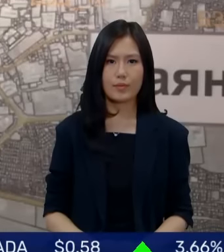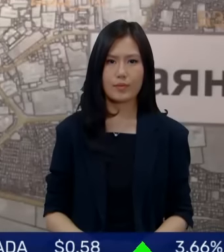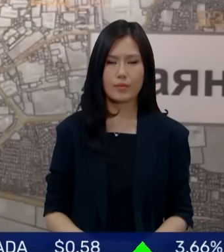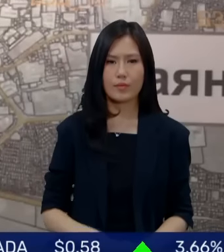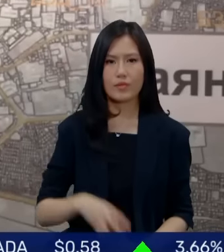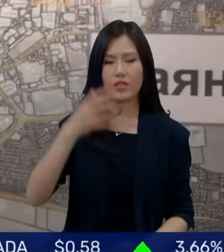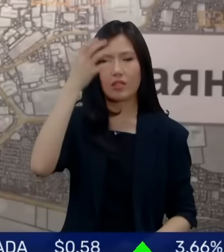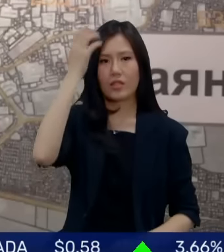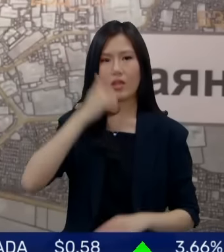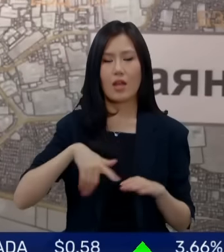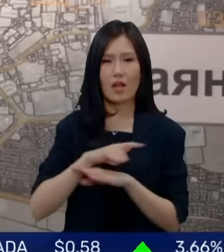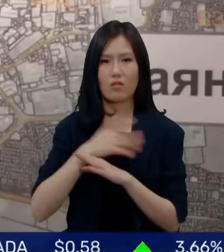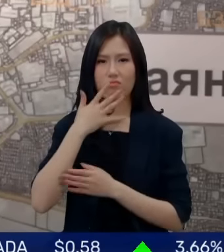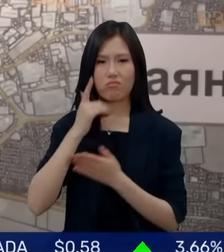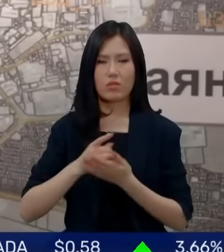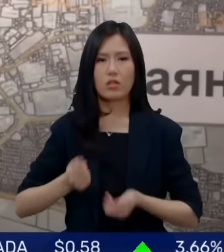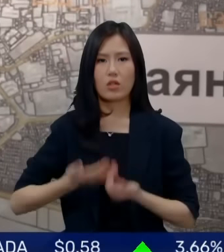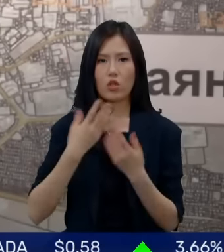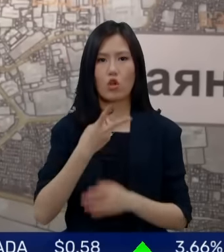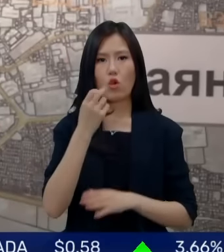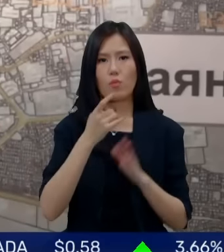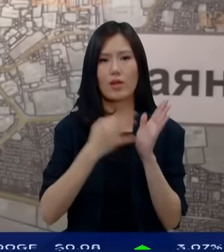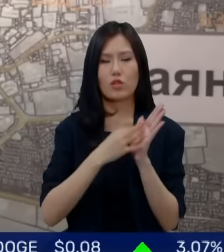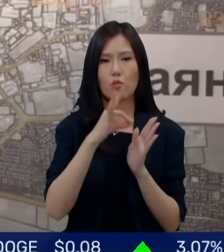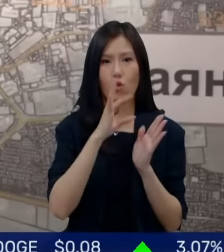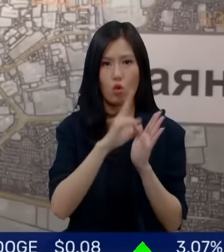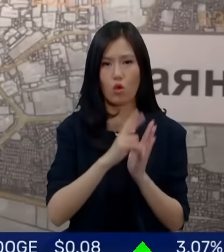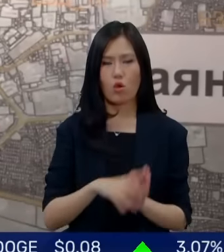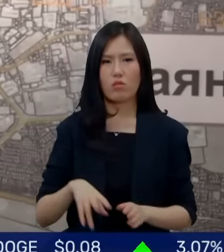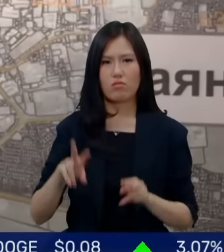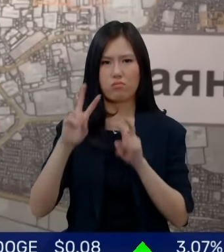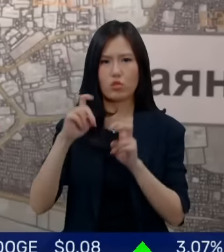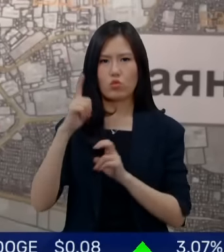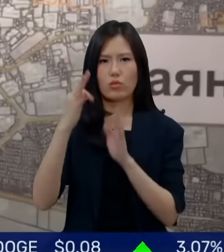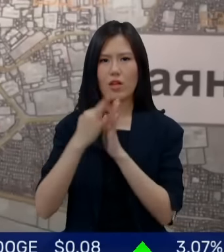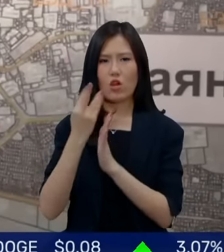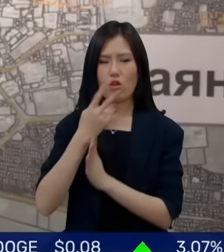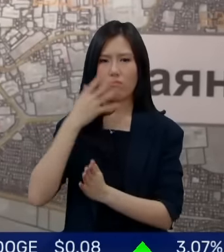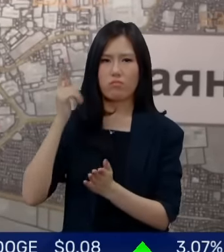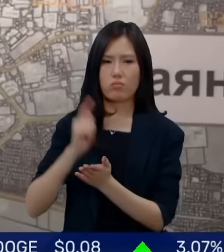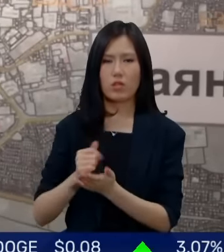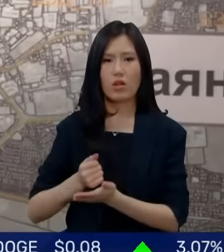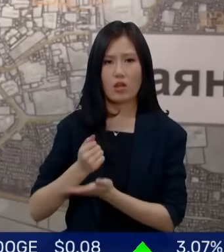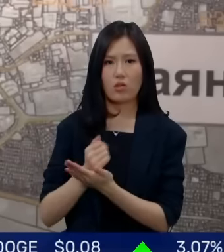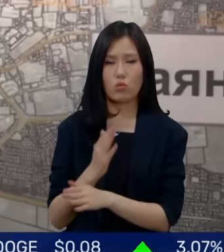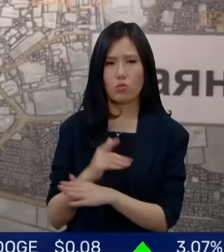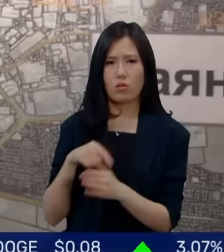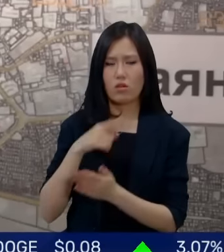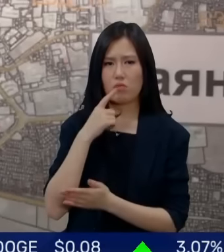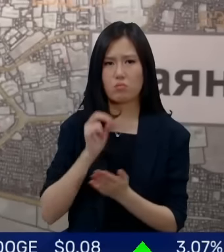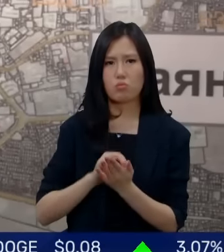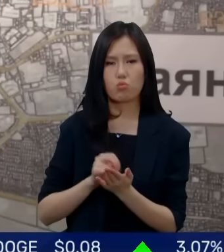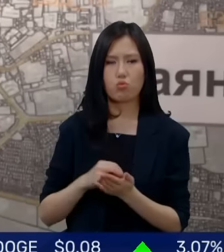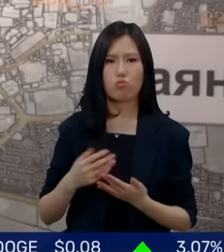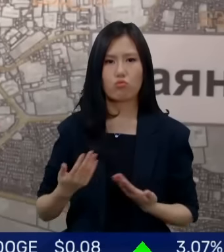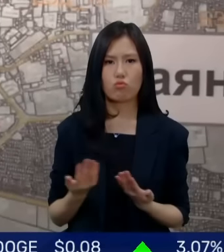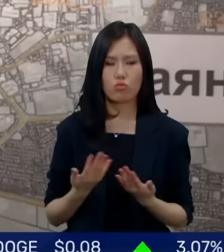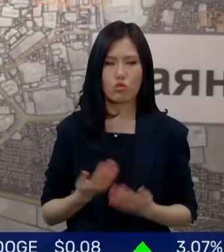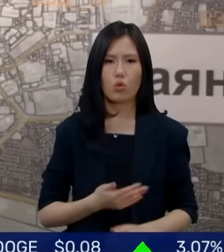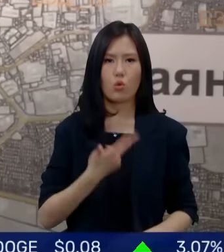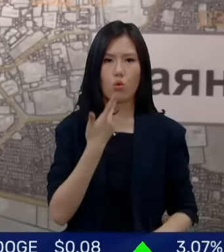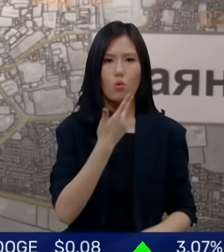Засгийн газрын тогтоол маань бол 2018 оны 182 дугаар тогтоолоор суурины батлсан. Энэ тогтоол маань бол